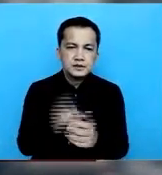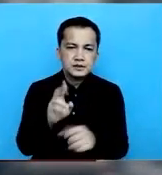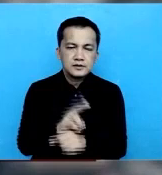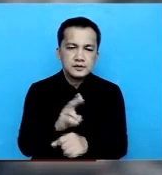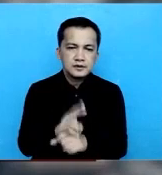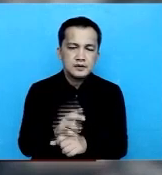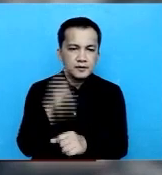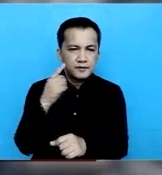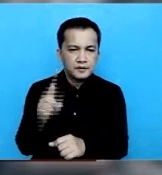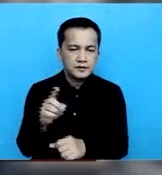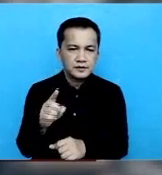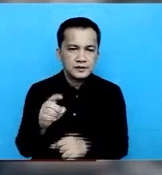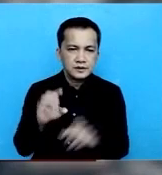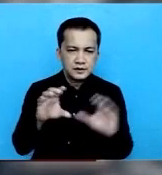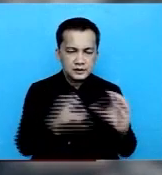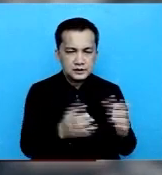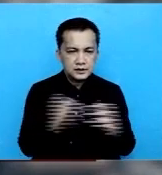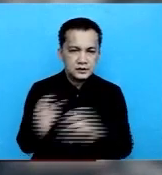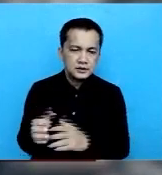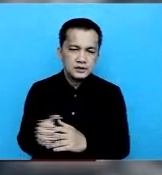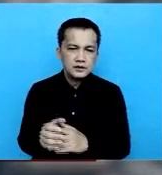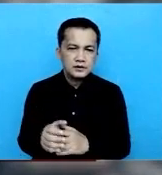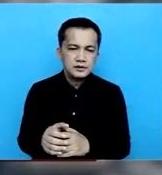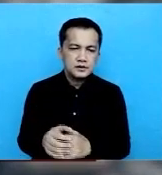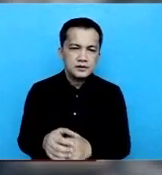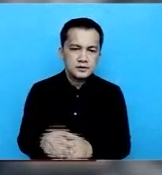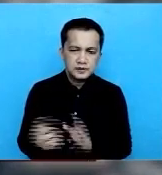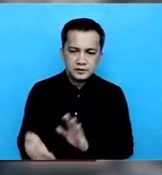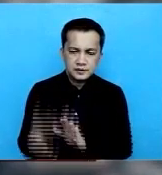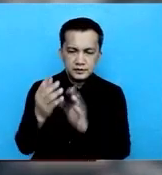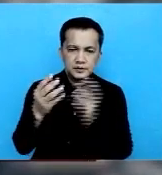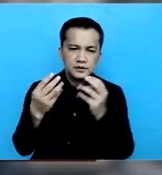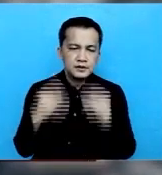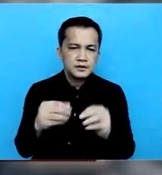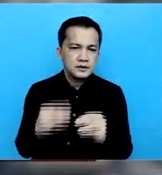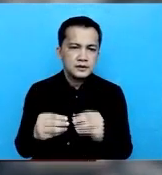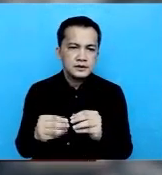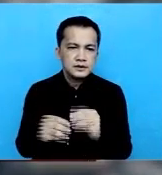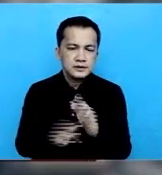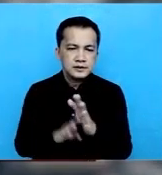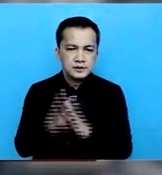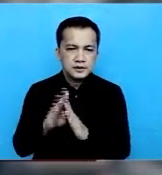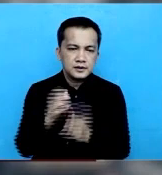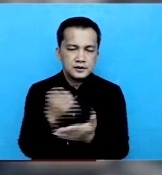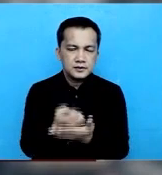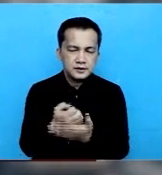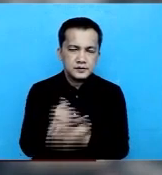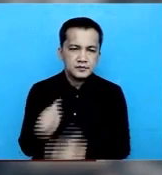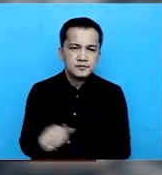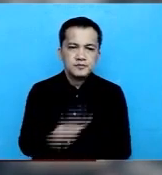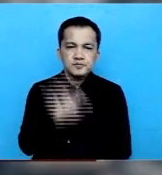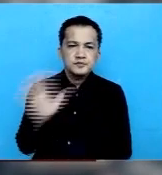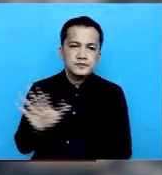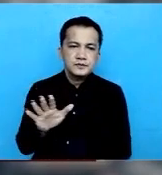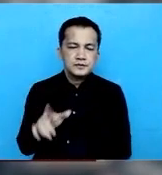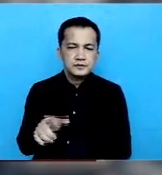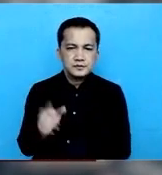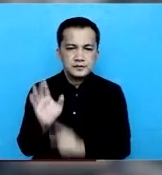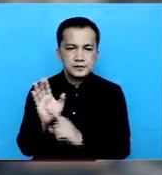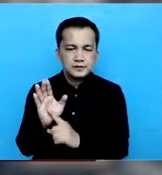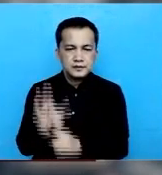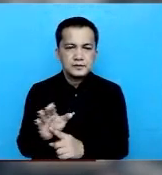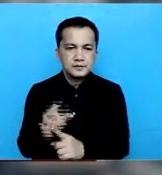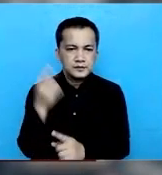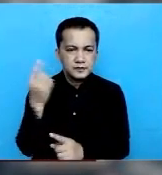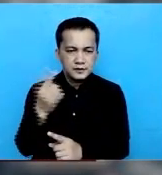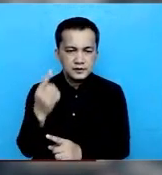po sa kategorya lamang ng emerging markets at developing economy sa Asia na nagpapakita lamang